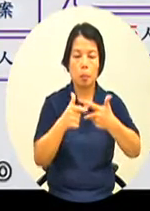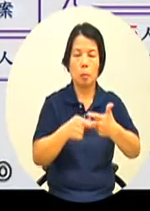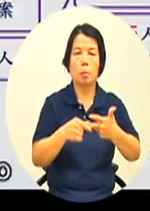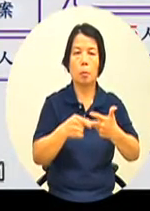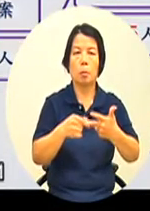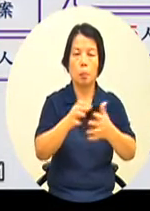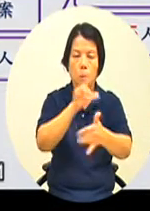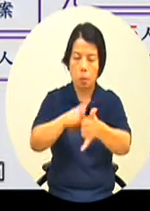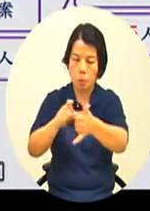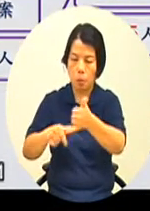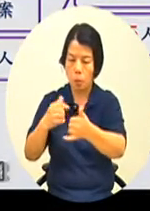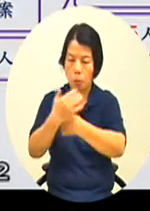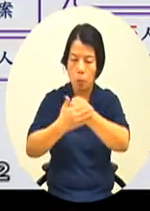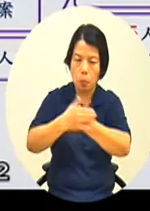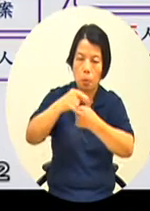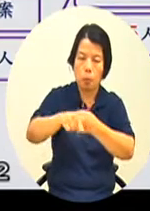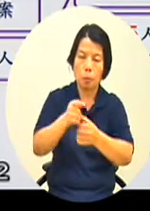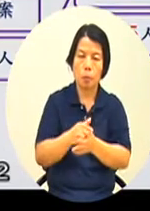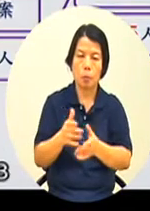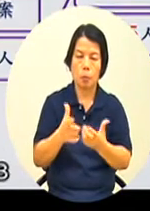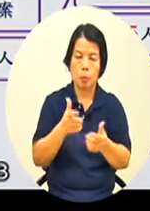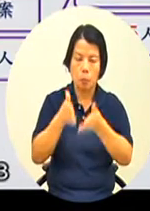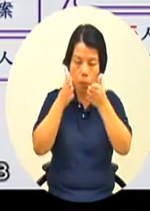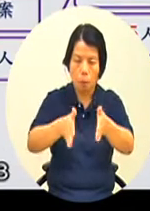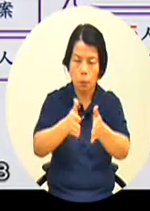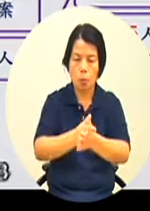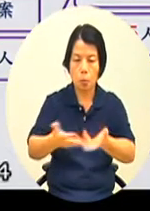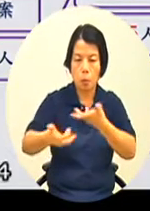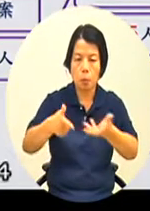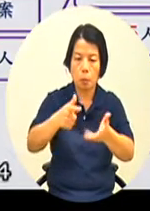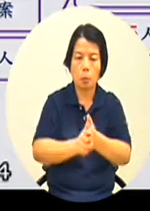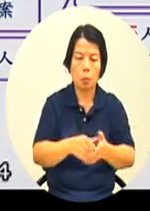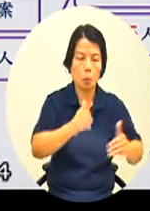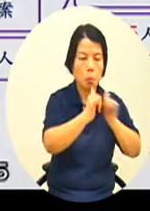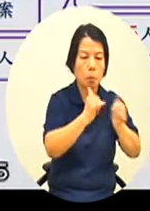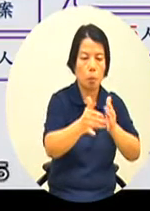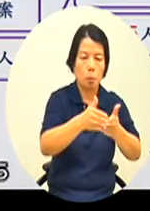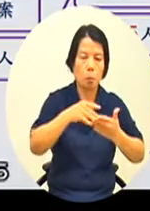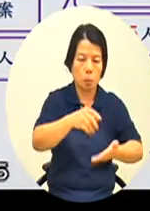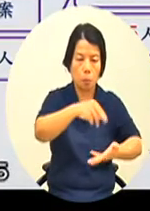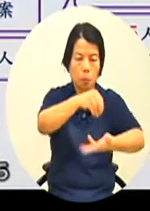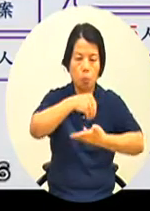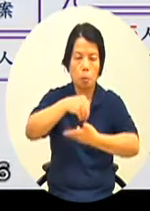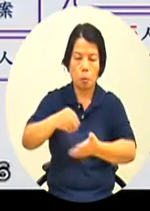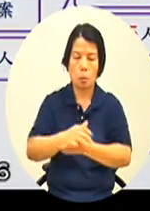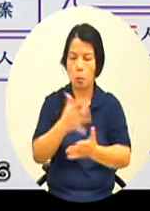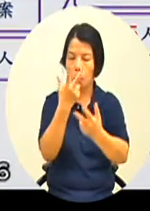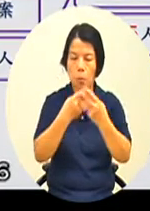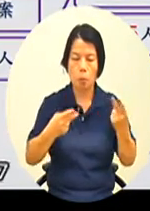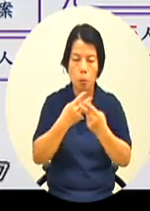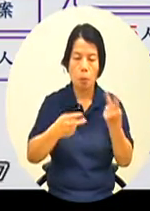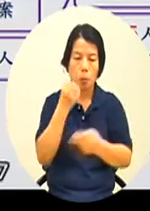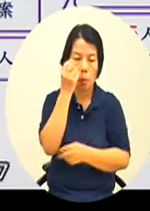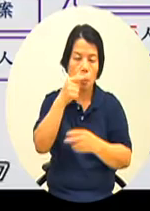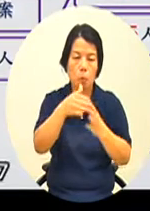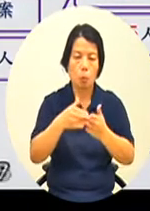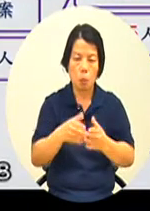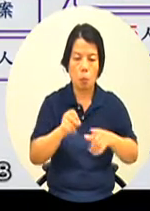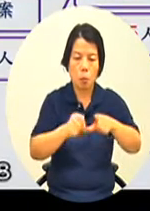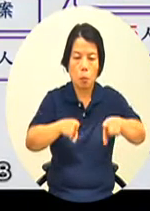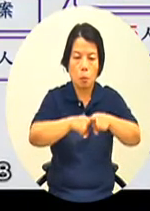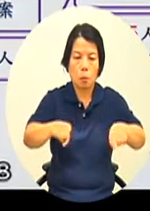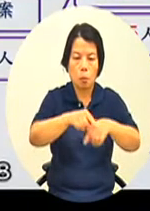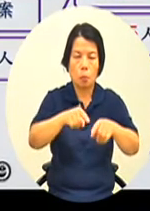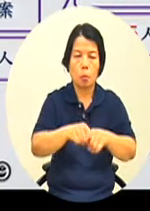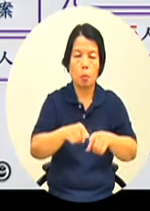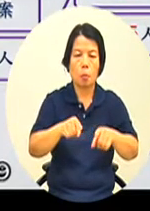升行政调查的效能。我们针对意识弊端业务民众检举的案件，我们用客观公正的作为来缜密查查，并注重当